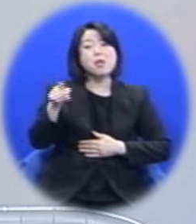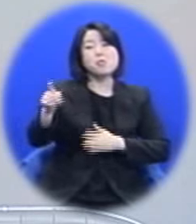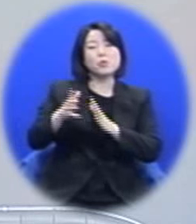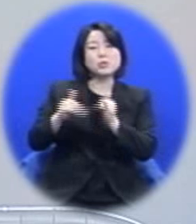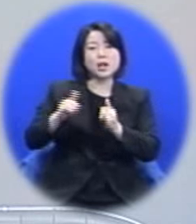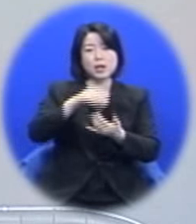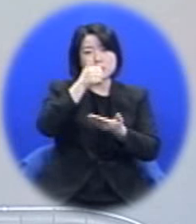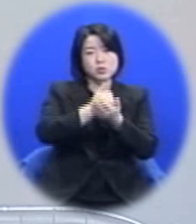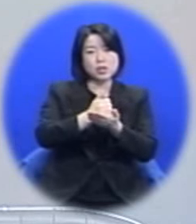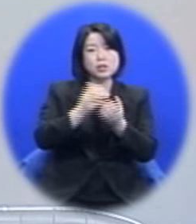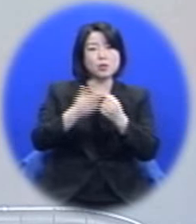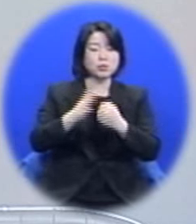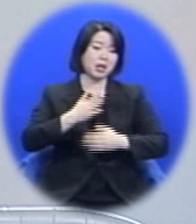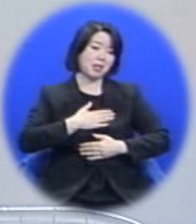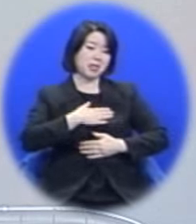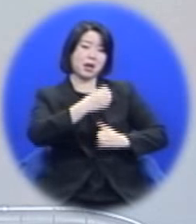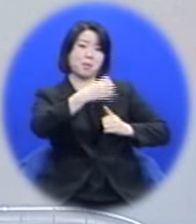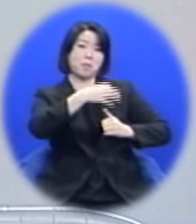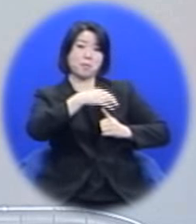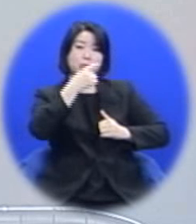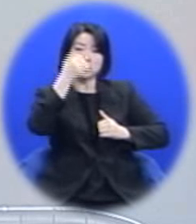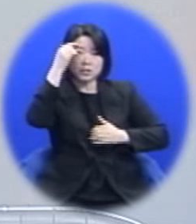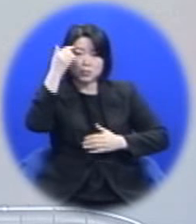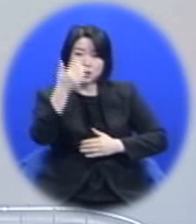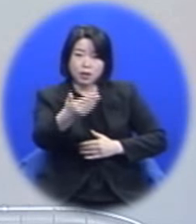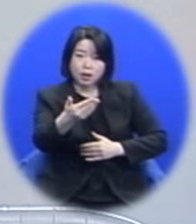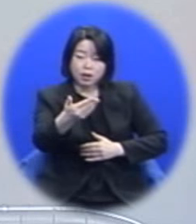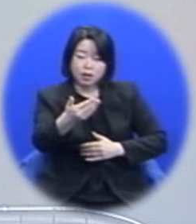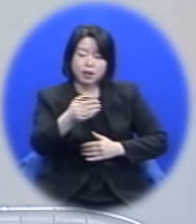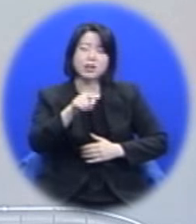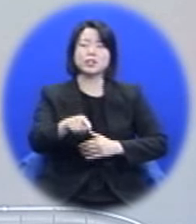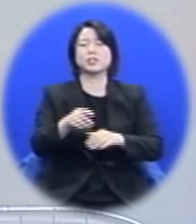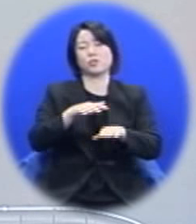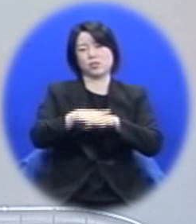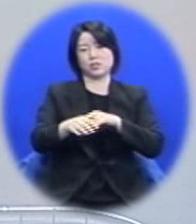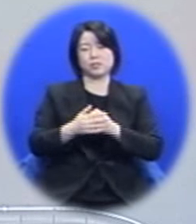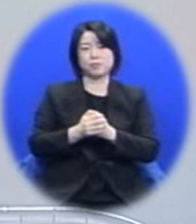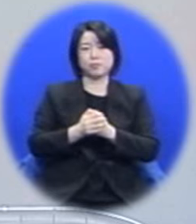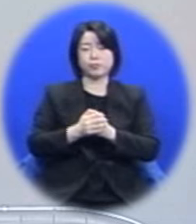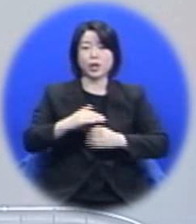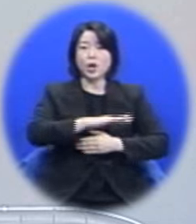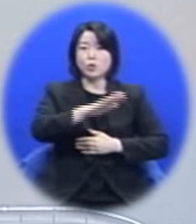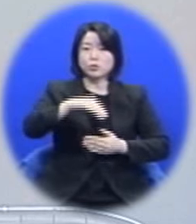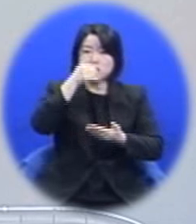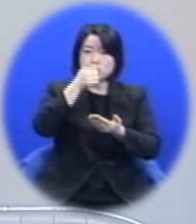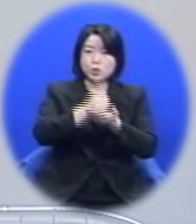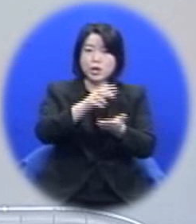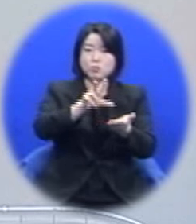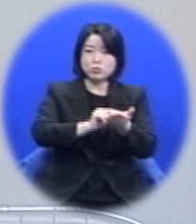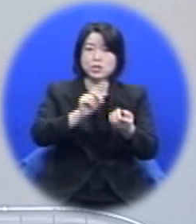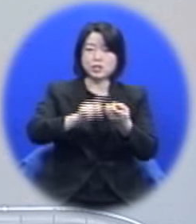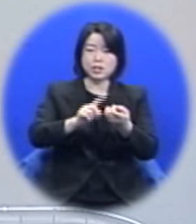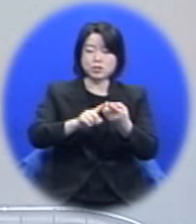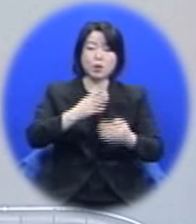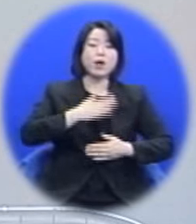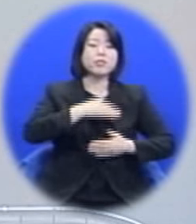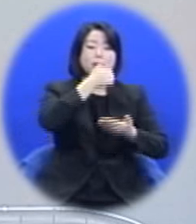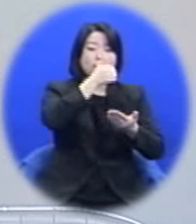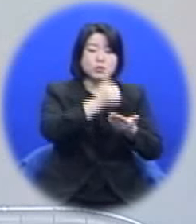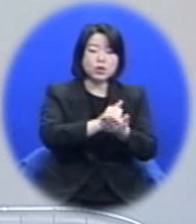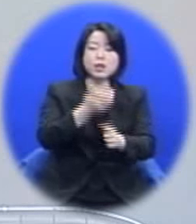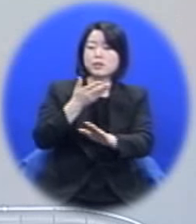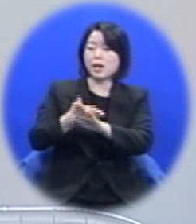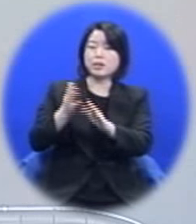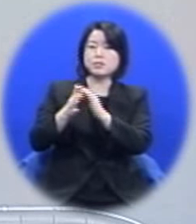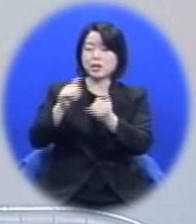가지고 나에게 뭐라고 그러세요? 우리는요, 죄 문제에 대해서 철저하게 내 죄와 다른 사람의